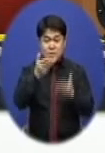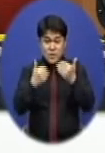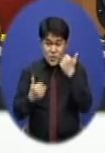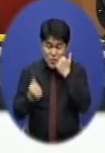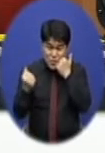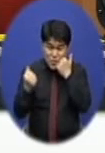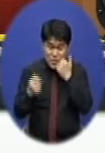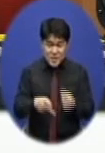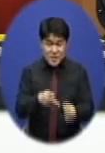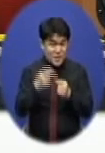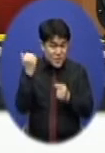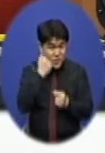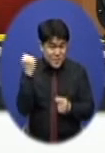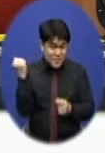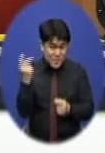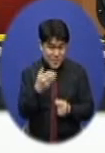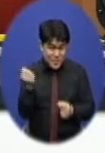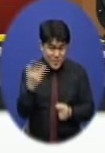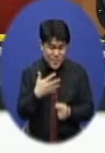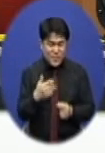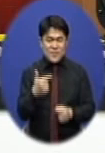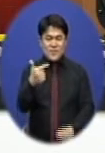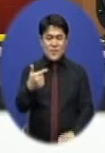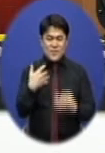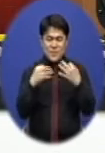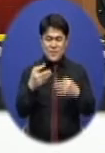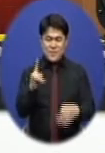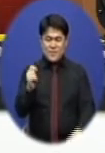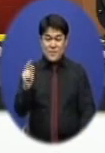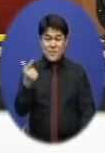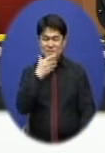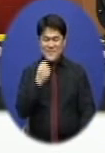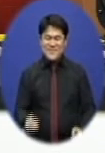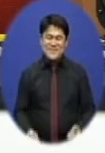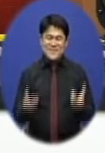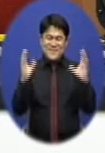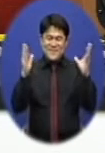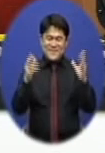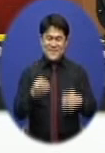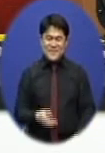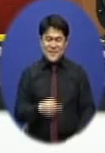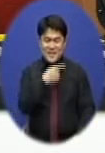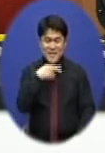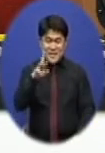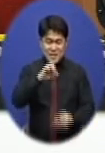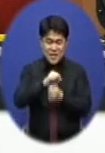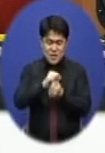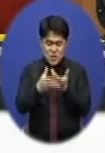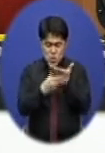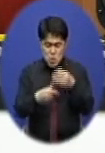오늘의 아차상입니다. 아차상 참가번호 김태관님 축하드립니다. 축하드립니다. 홍삼 액기스를